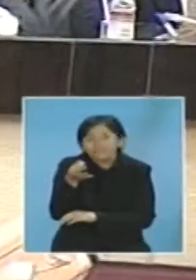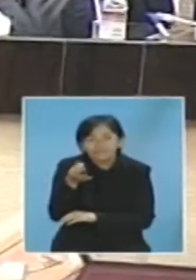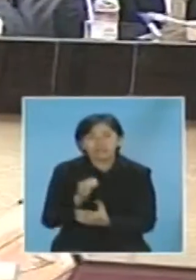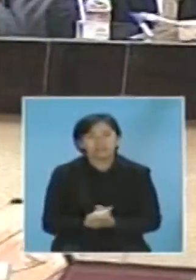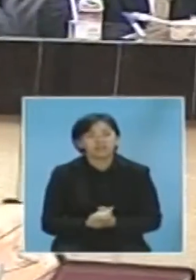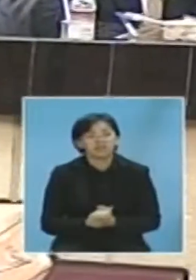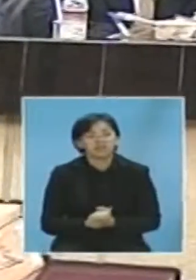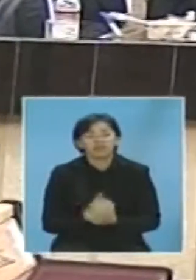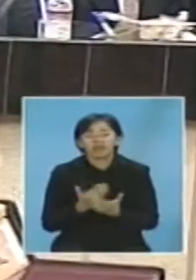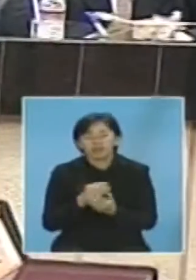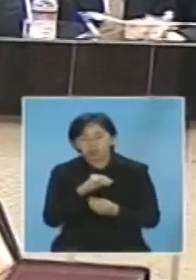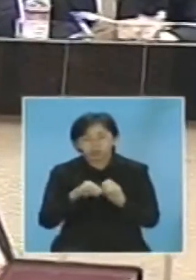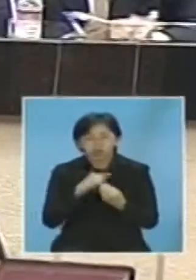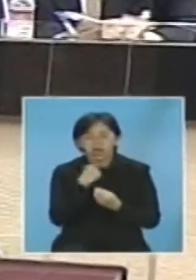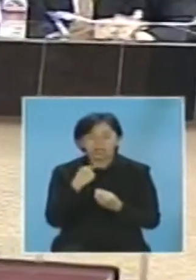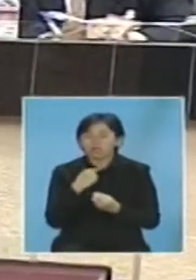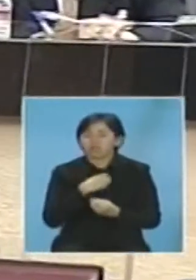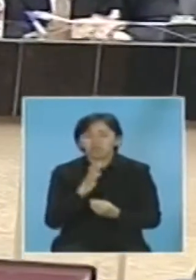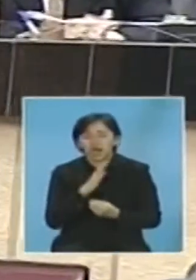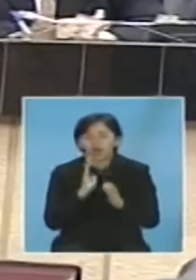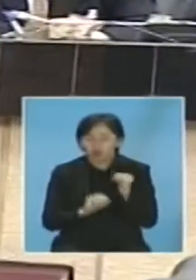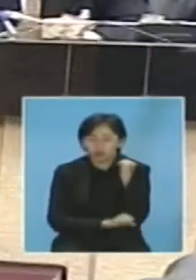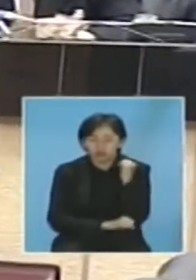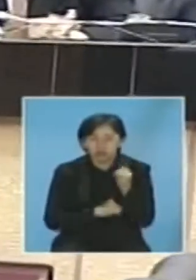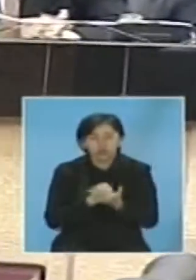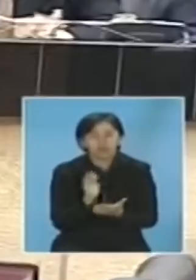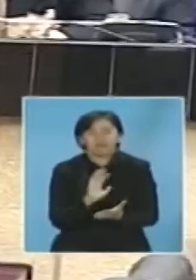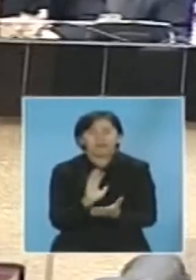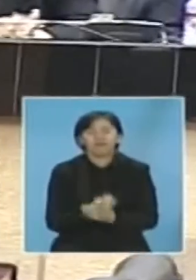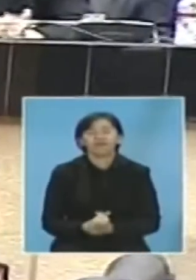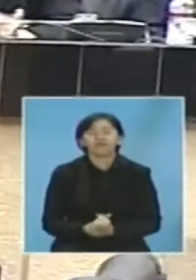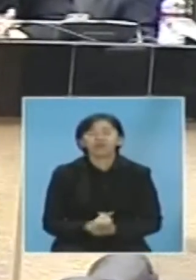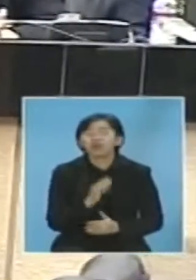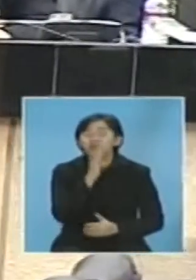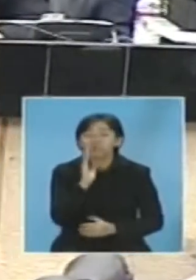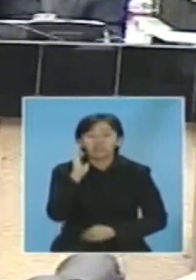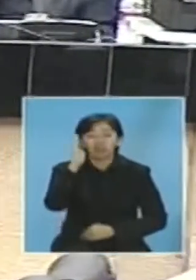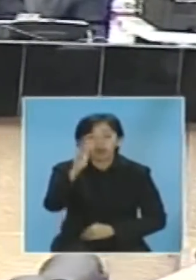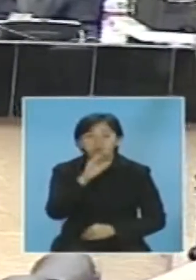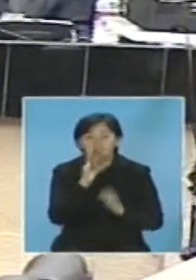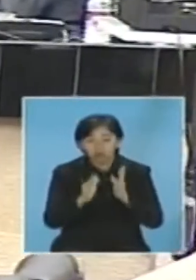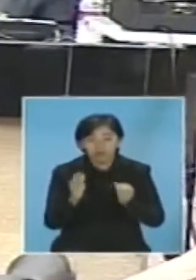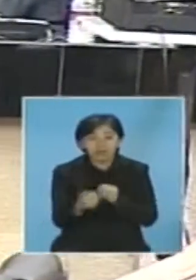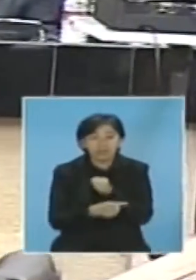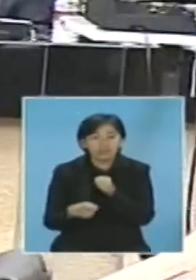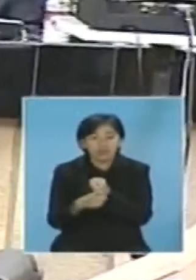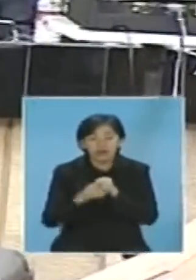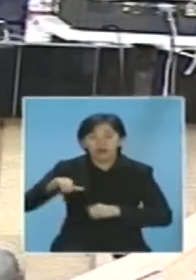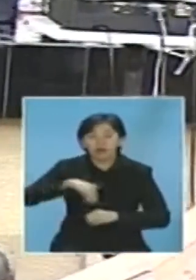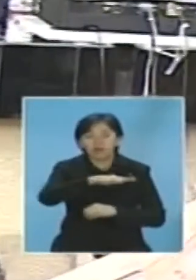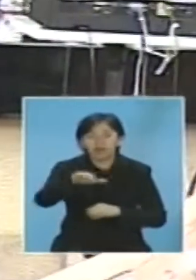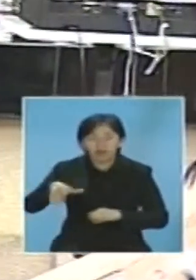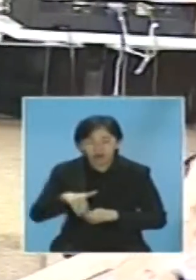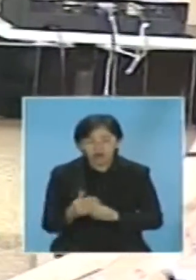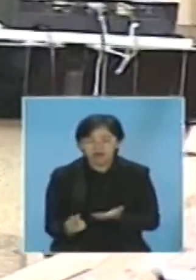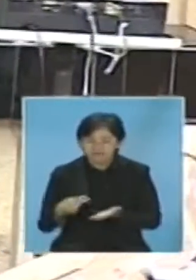ไม่ยอมที่จะขาดทุนกับคนจนดังนั้นการคิดเช่นนี้เมื่อไหร่พี่น้องชาวนาจะยืนบนข